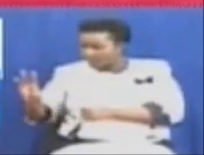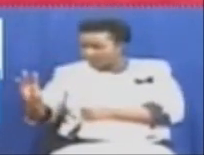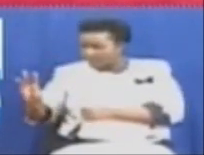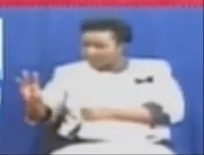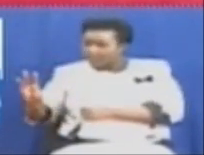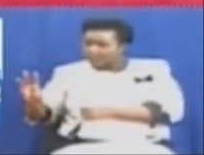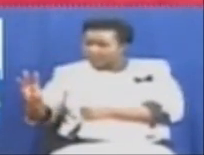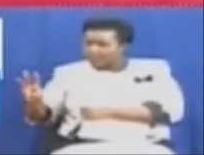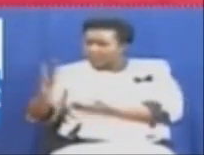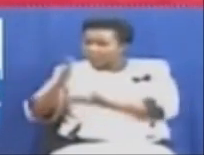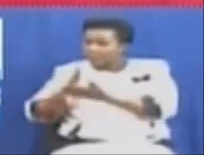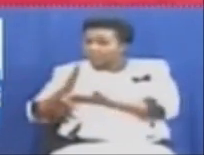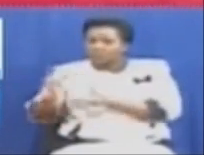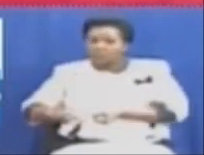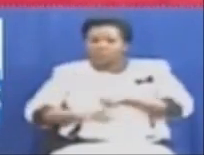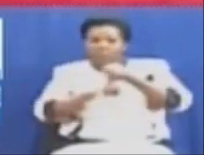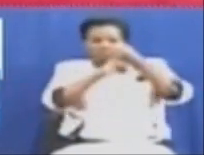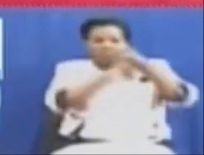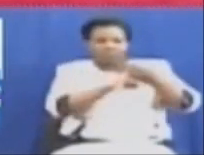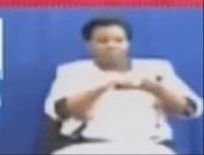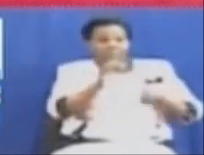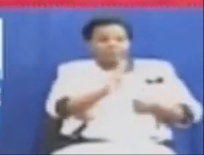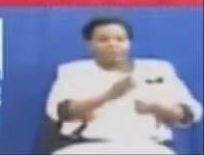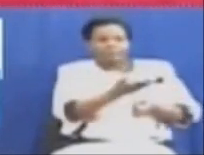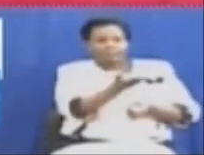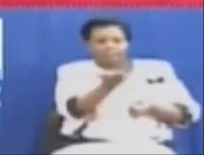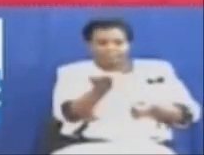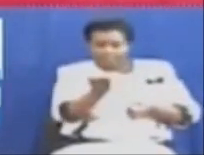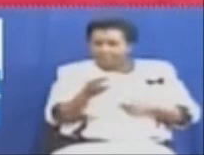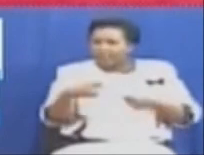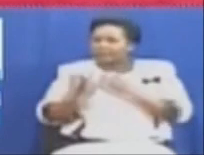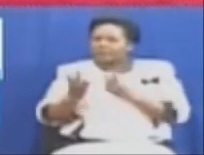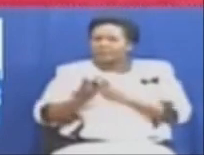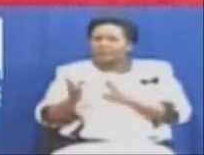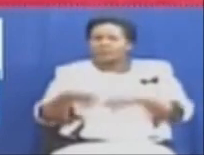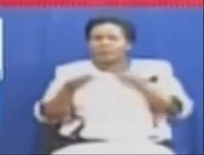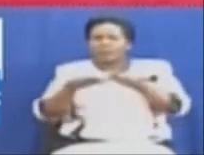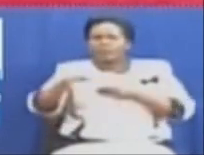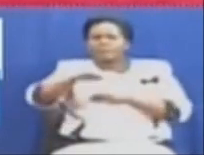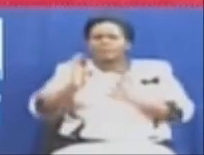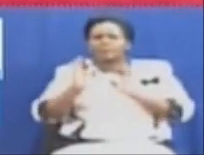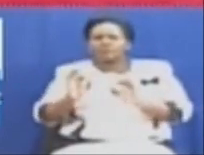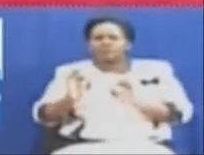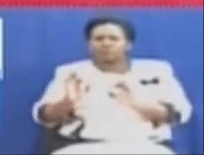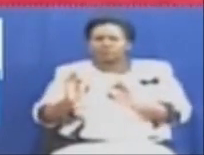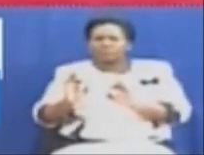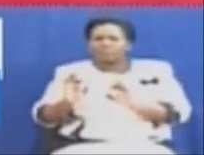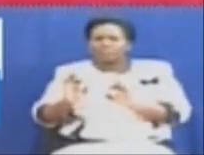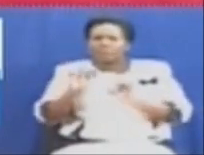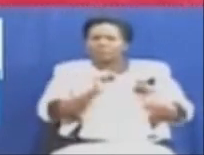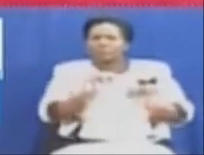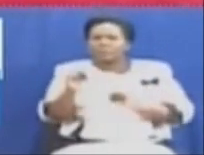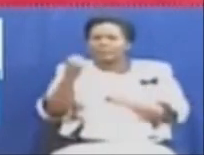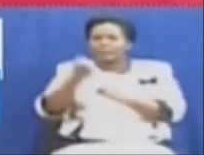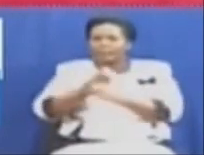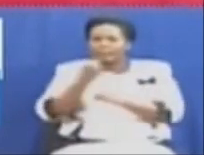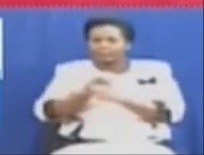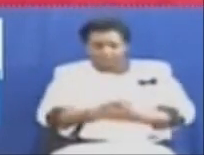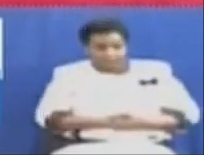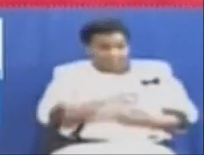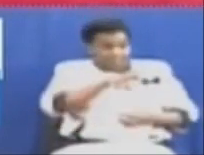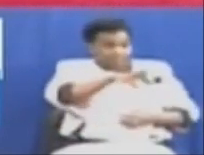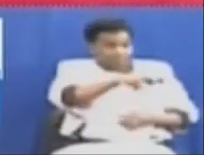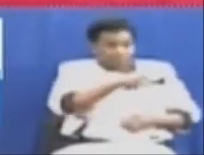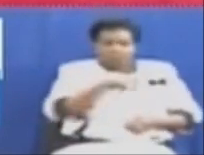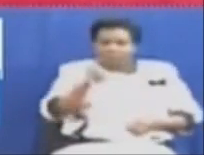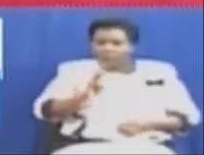mkakati gani wa kuhakikisha wajumbe wa mabaraza hayo wanawezeshwa ili waweze kutoa haki? Swali hilo linajibiwa na Naibu Waziri